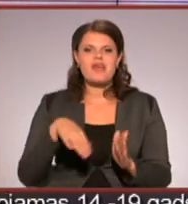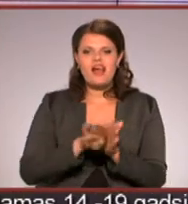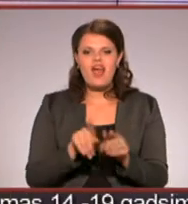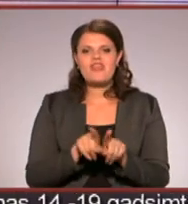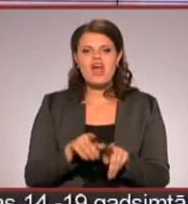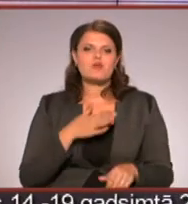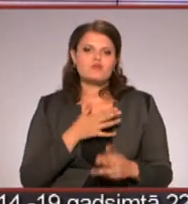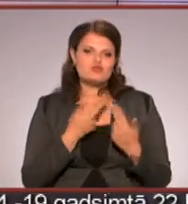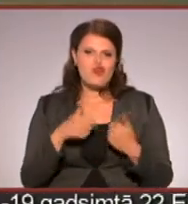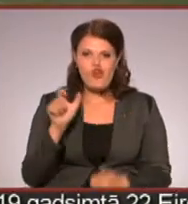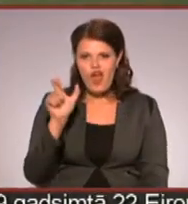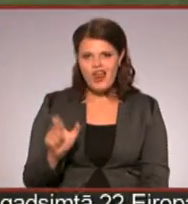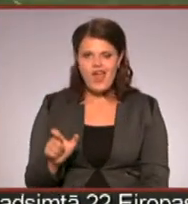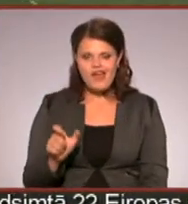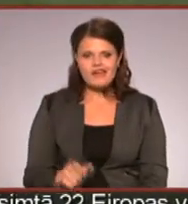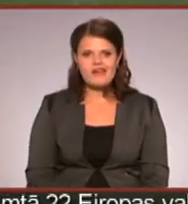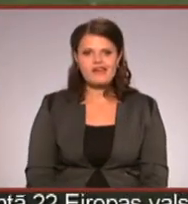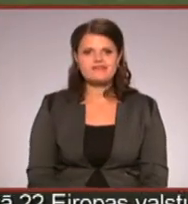Lesīte.